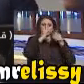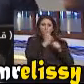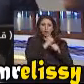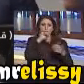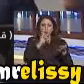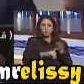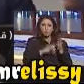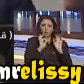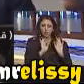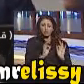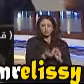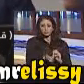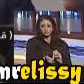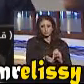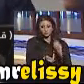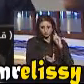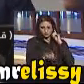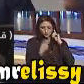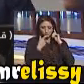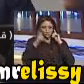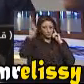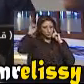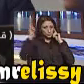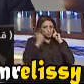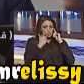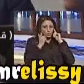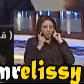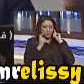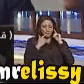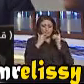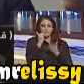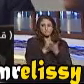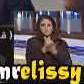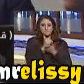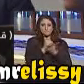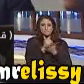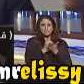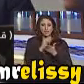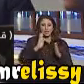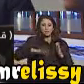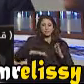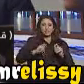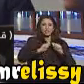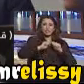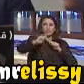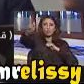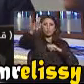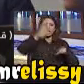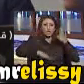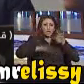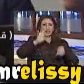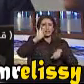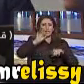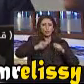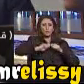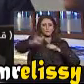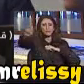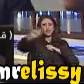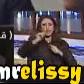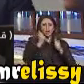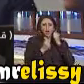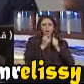العمارنة مركز البلينة بسواك بيعانوا من سوء حال مبنى المدرسة الابتدائية وبعد المدرسة الاعدادية 3 كيلو متر عن القرية ولا يوجد